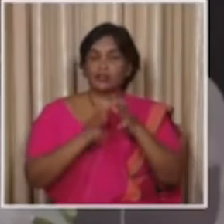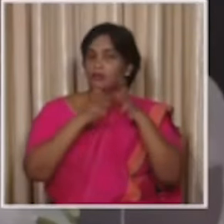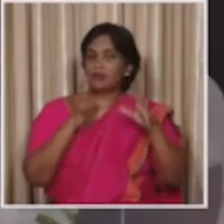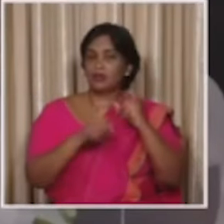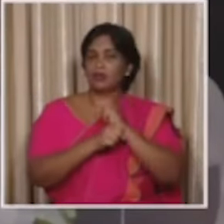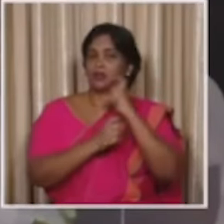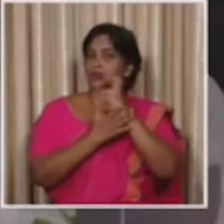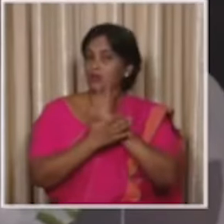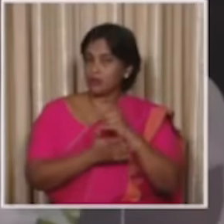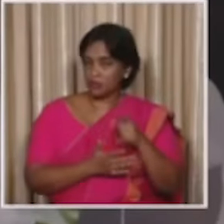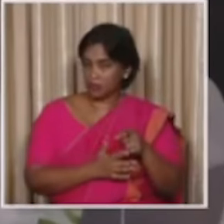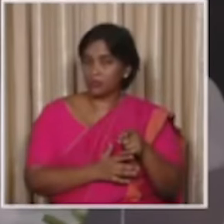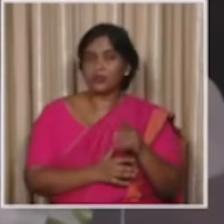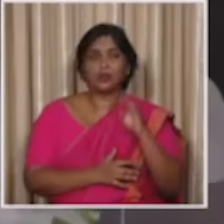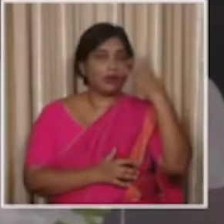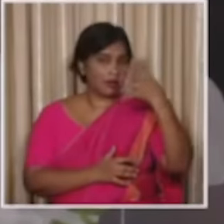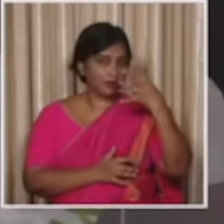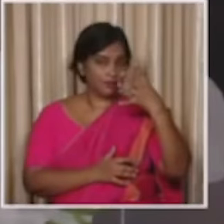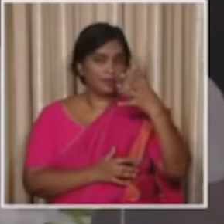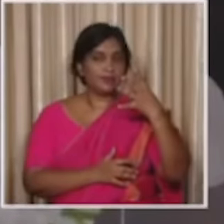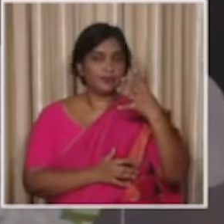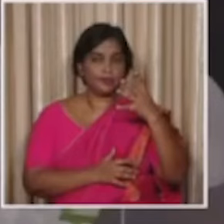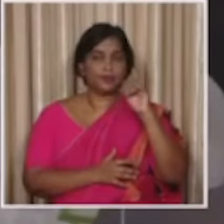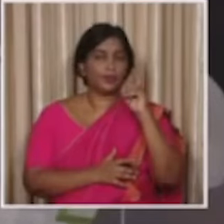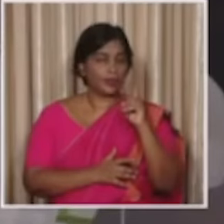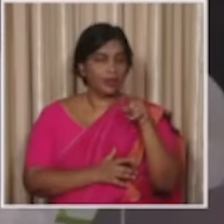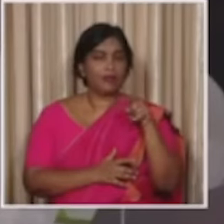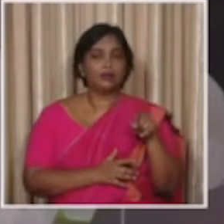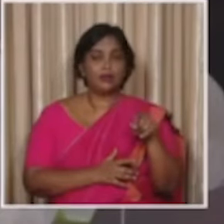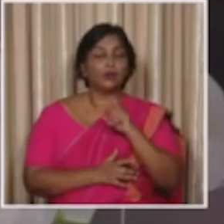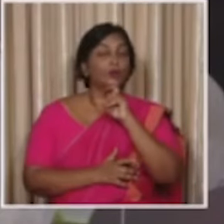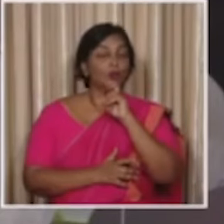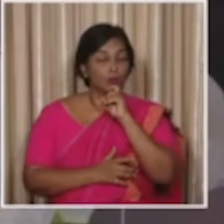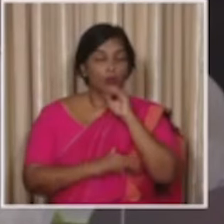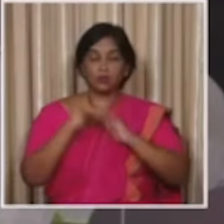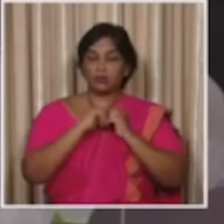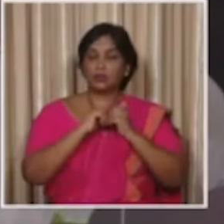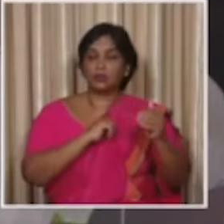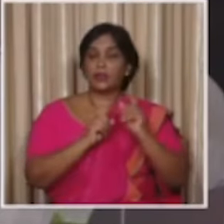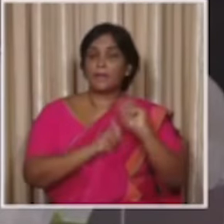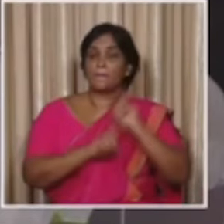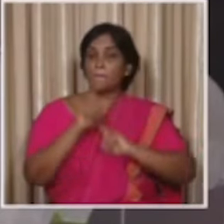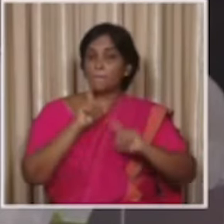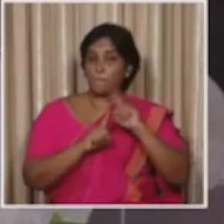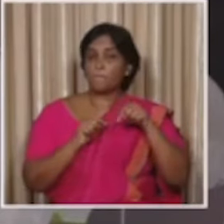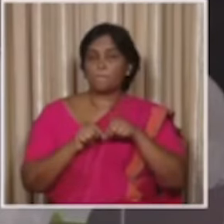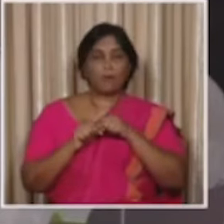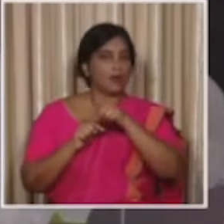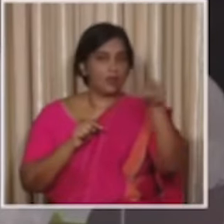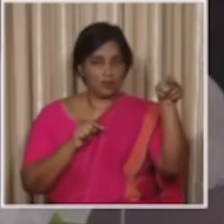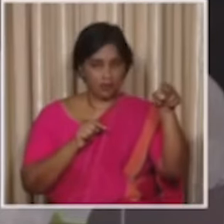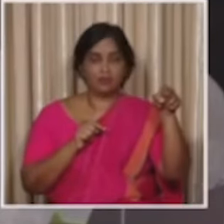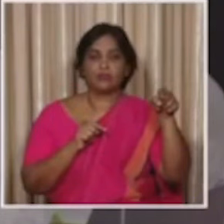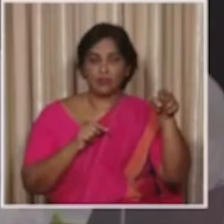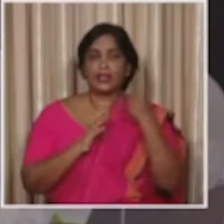ක්‍රම ව්‍යවස්ථාවේ 4 අයන්න වගන්තියට අධිකරණයේ ක්‍රියාත්මක වෙන්නේ පාර්ලිමේන්තුව හරහා